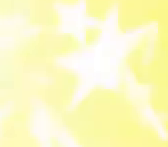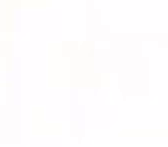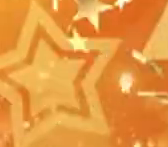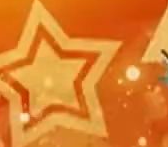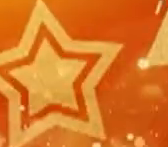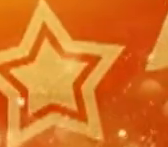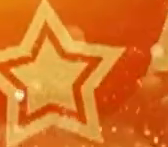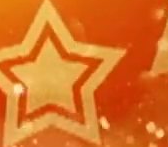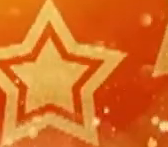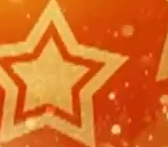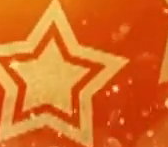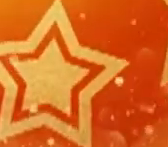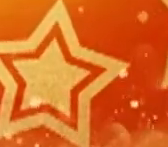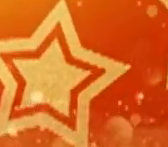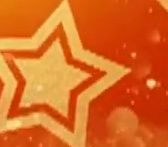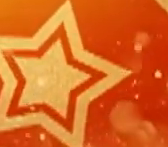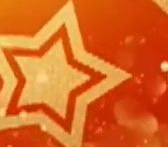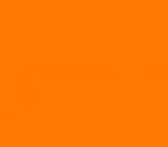Showbiz, eto na nga!